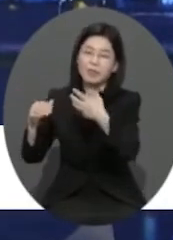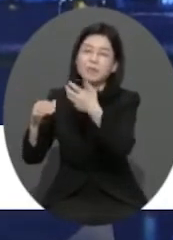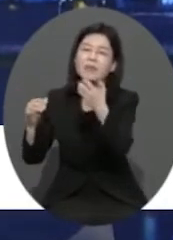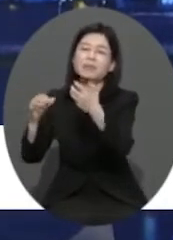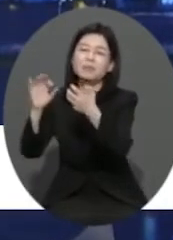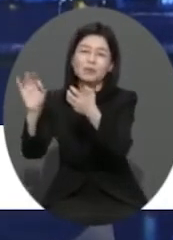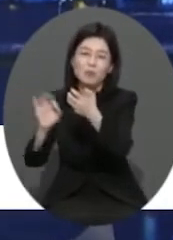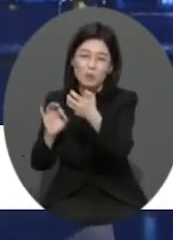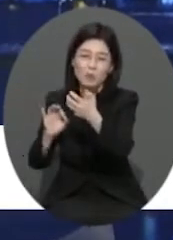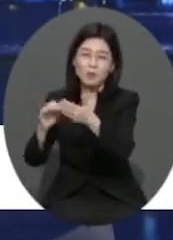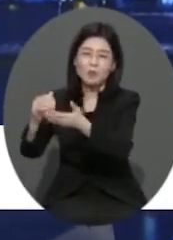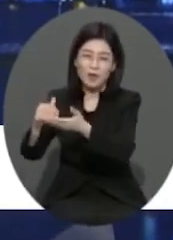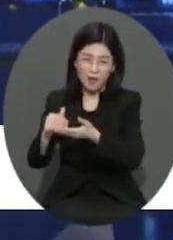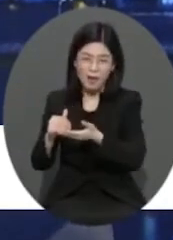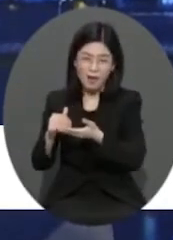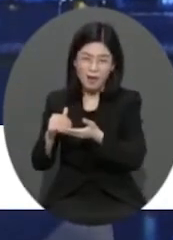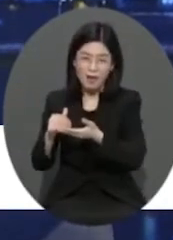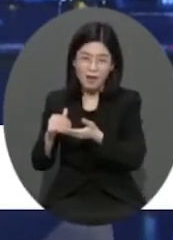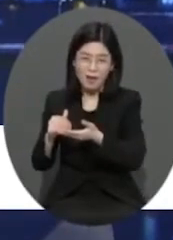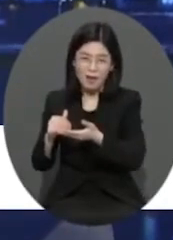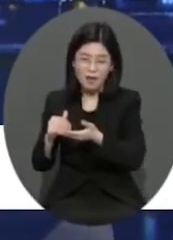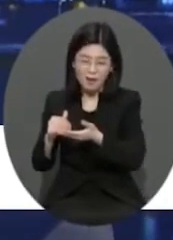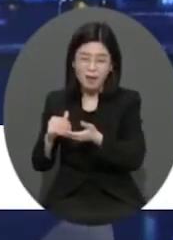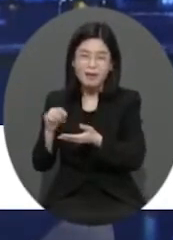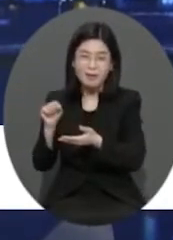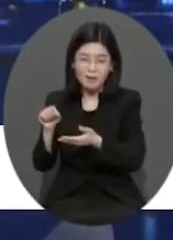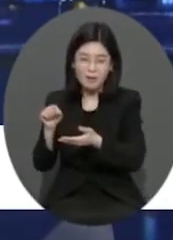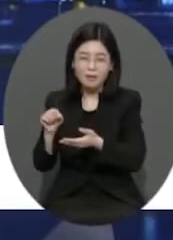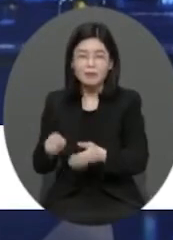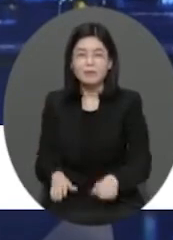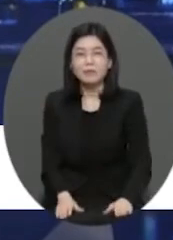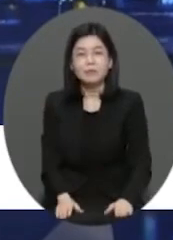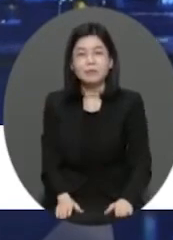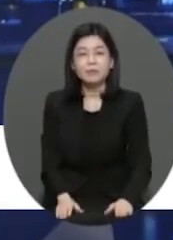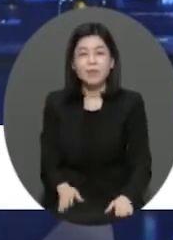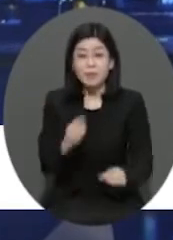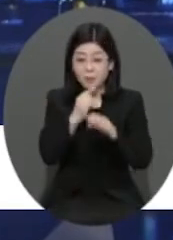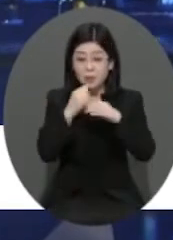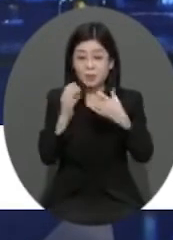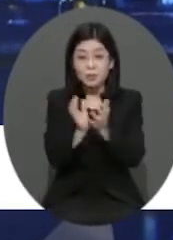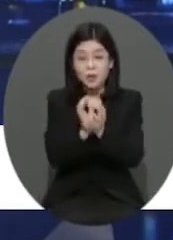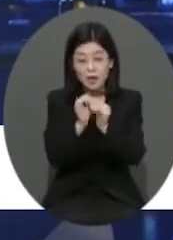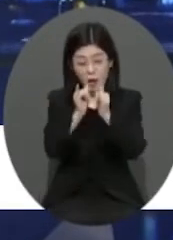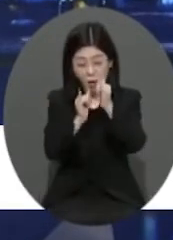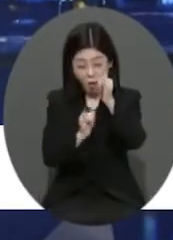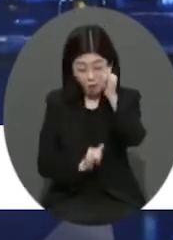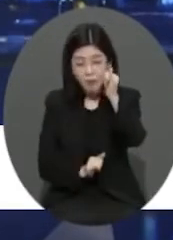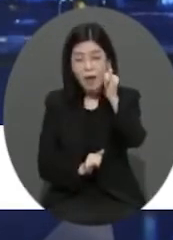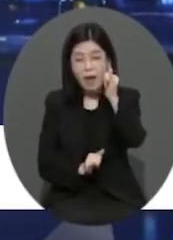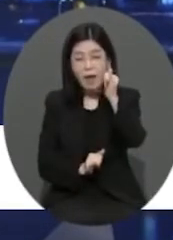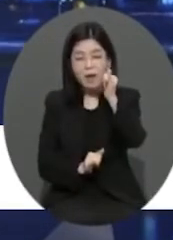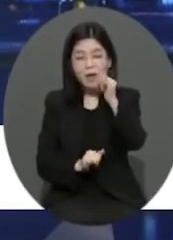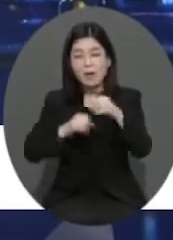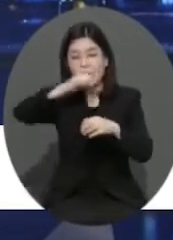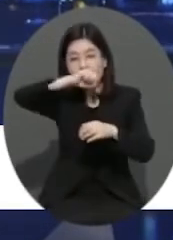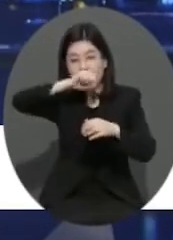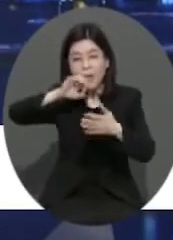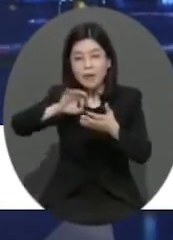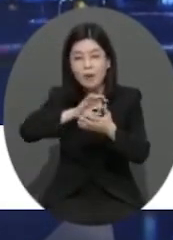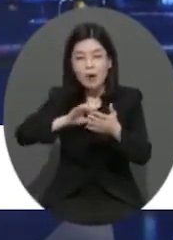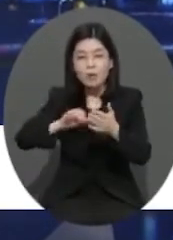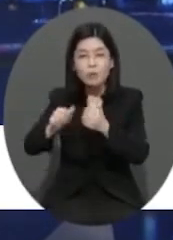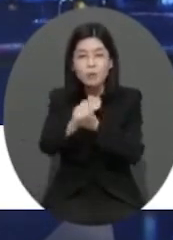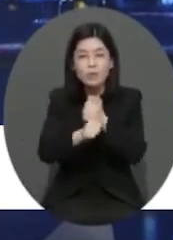저희가 민주당의 지난 오랜 역사 일에 예 결이 전에 정책 의 총을 열어서 이